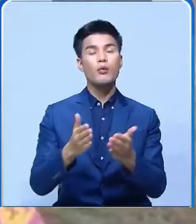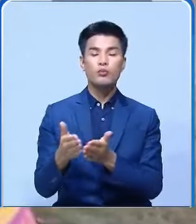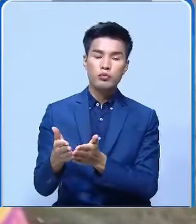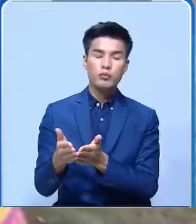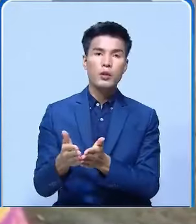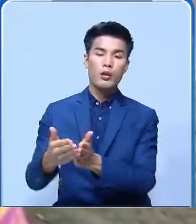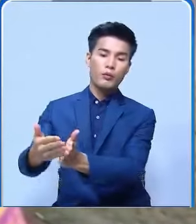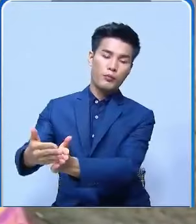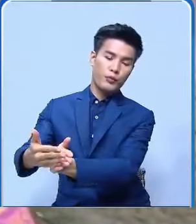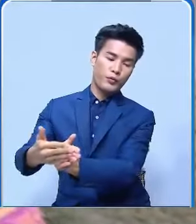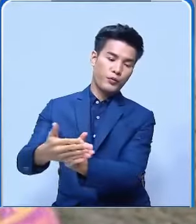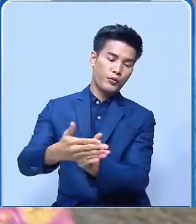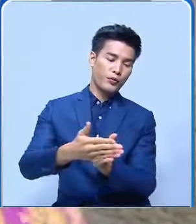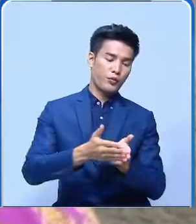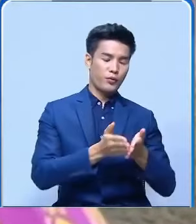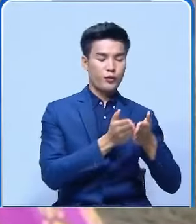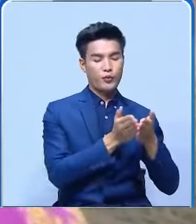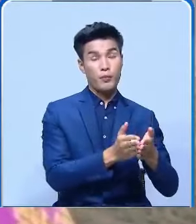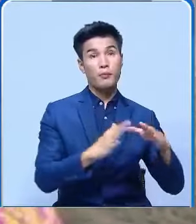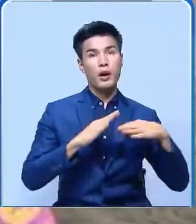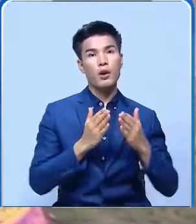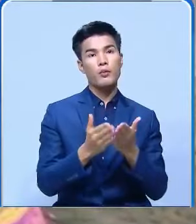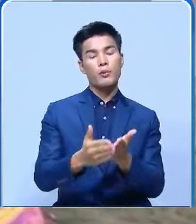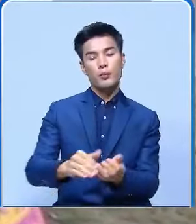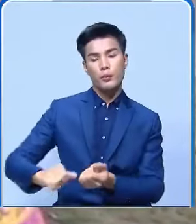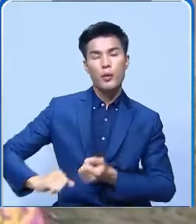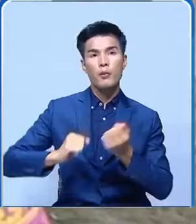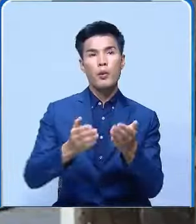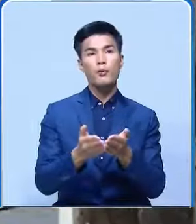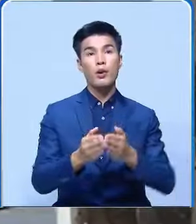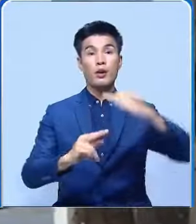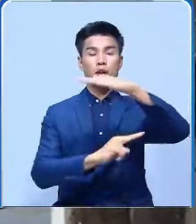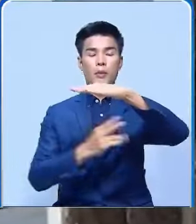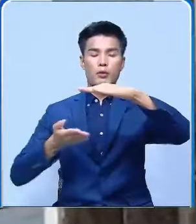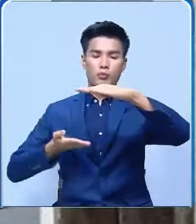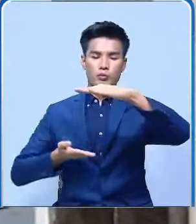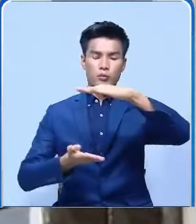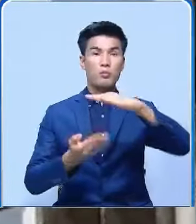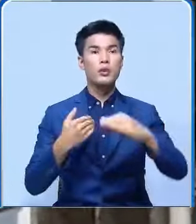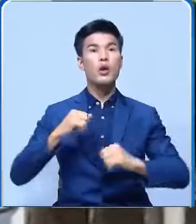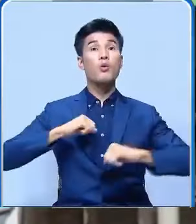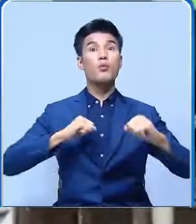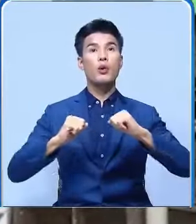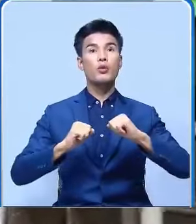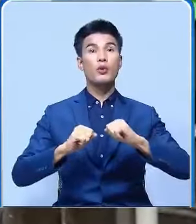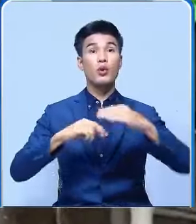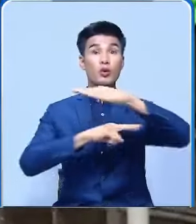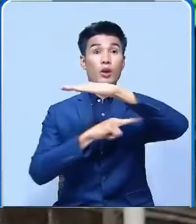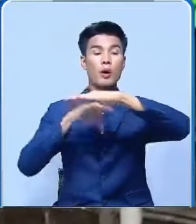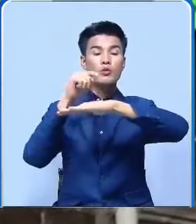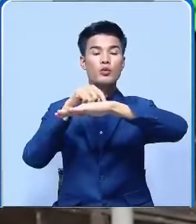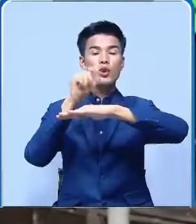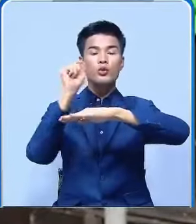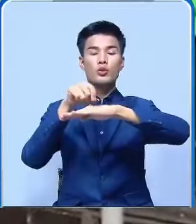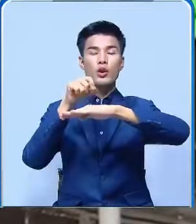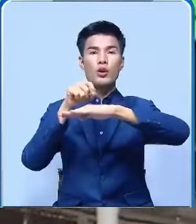มากลับตรงจุดพักนะทีนี้พอพายเรือมาถึงใต้สะพานได้ครึ่งลำเห็นกลุ่มวัยรุ่นจุดบั้งไฟขนาดเล็ก